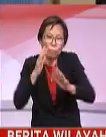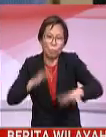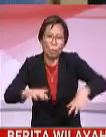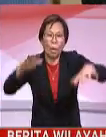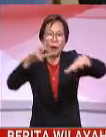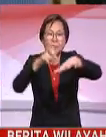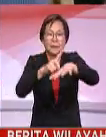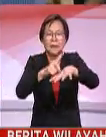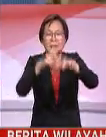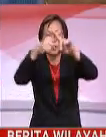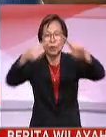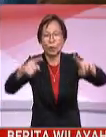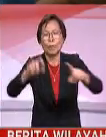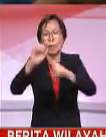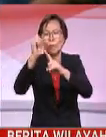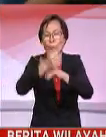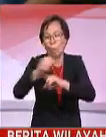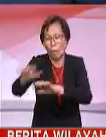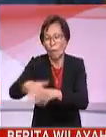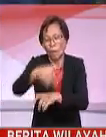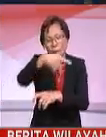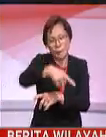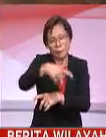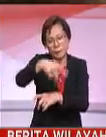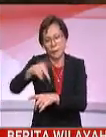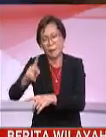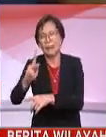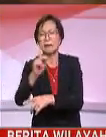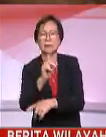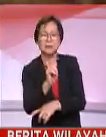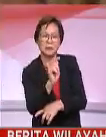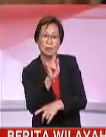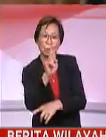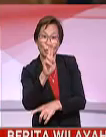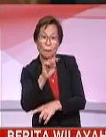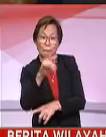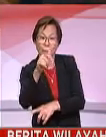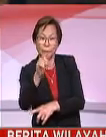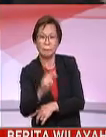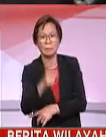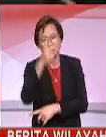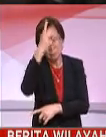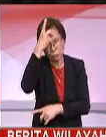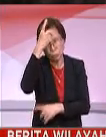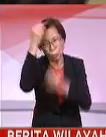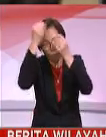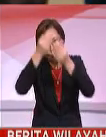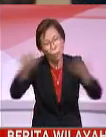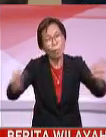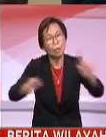Dewan Pertubuhan Peladang kawasan PPK Tumpat. Datuk Cik Abdullah memaklumkan